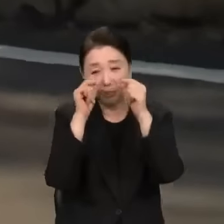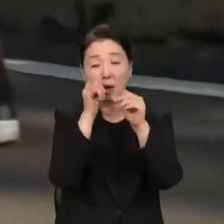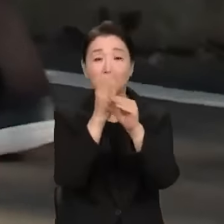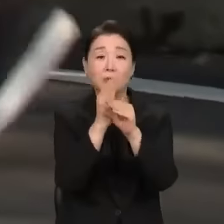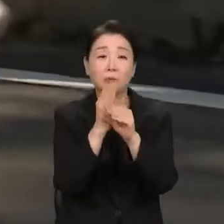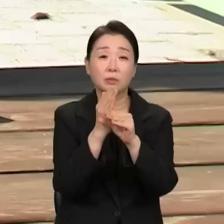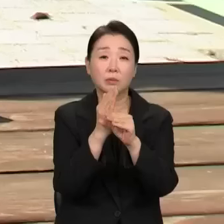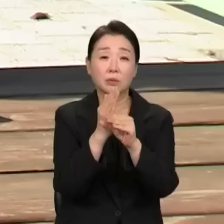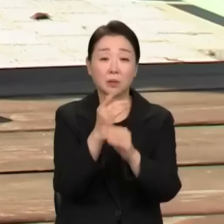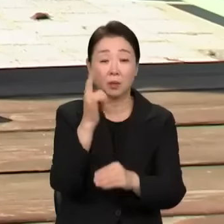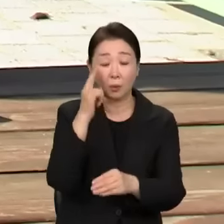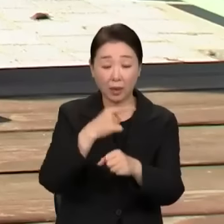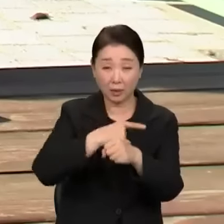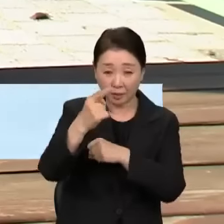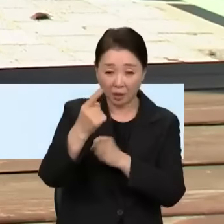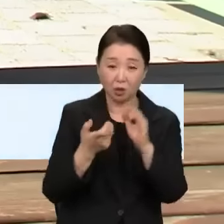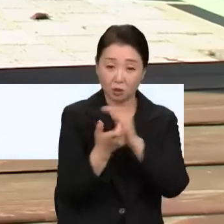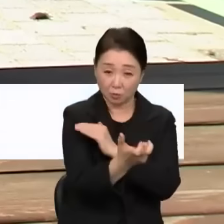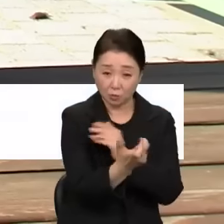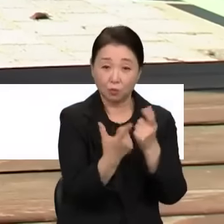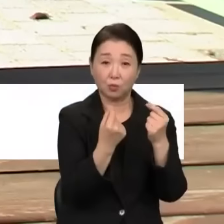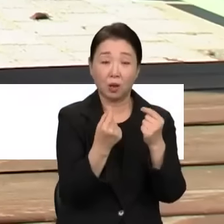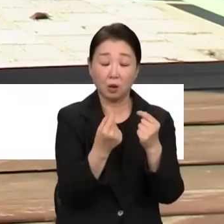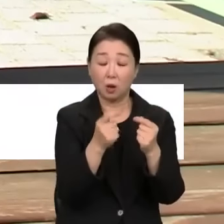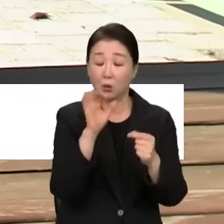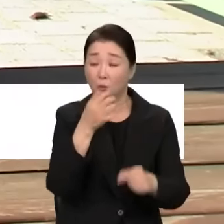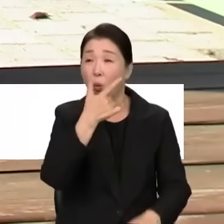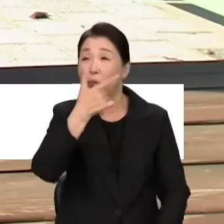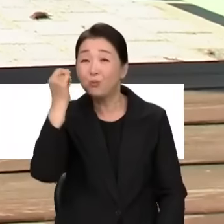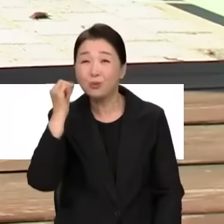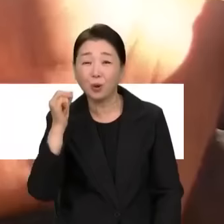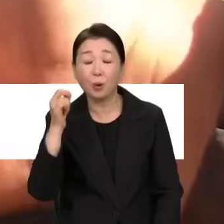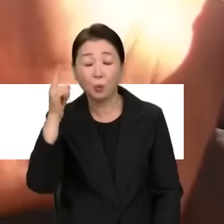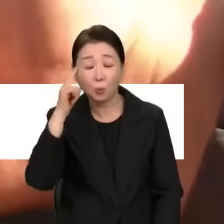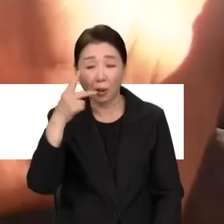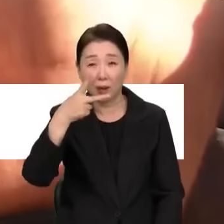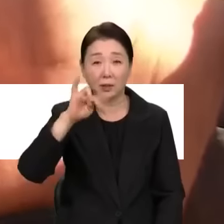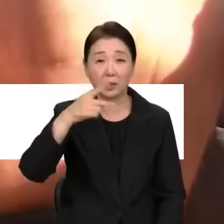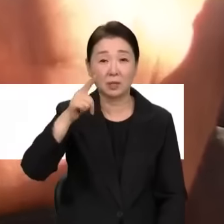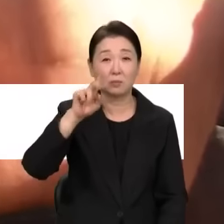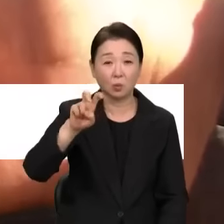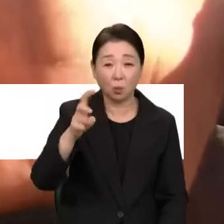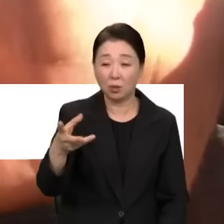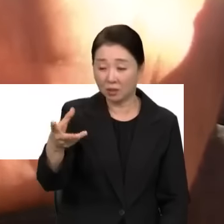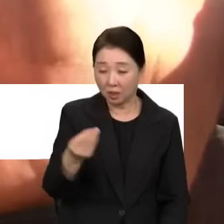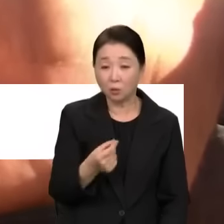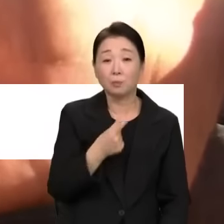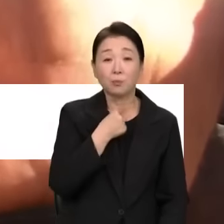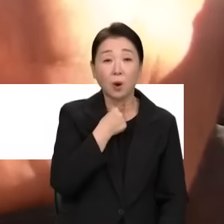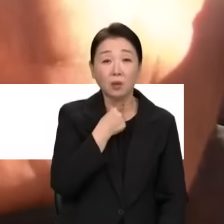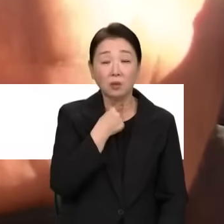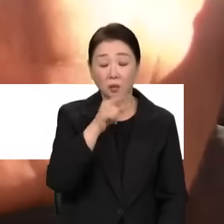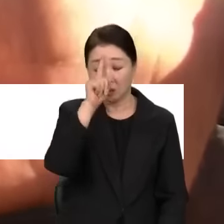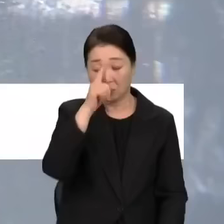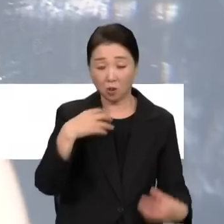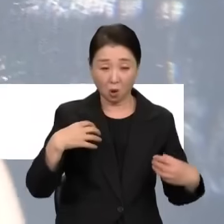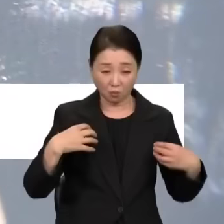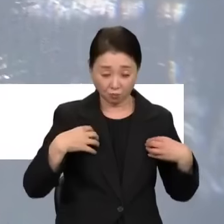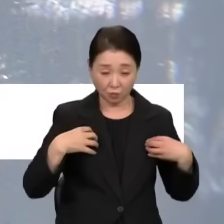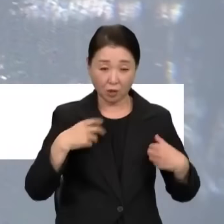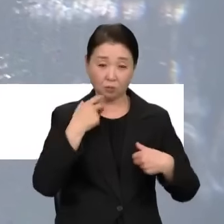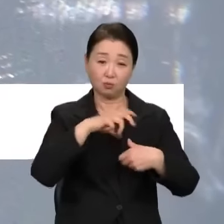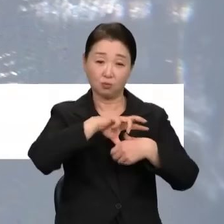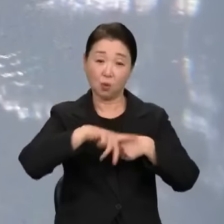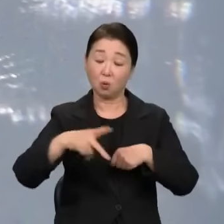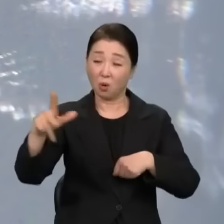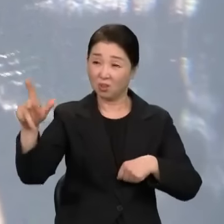있습니다 내년 입주를 앞두고 모자란 금을 딤돌 대출 정부가 수도권에선이